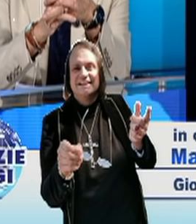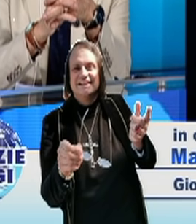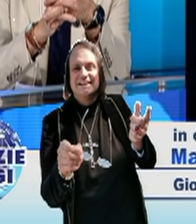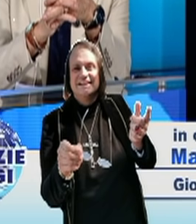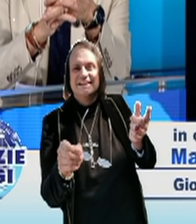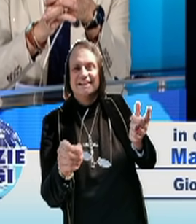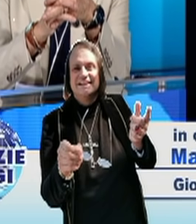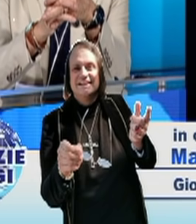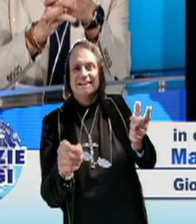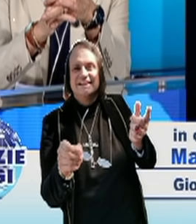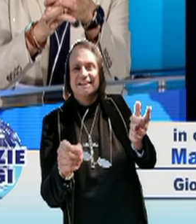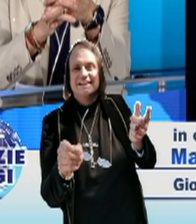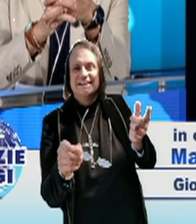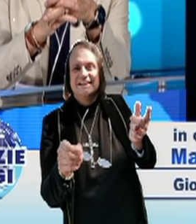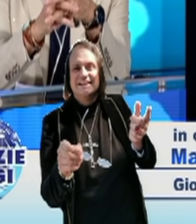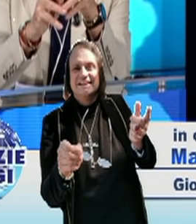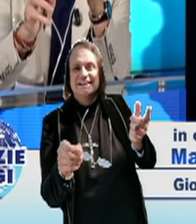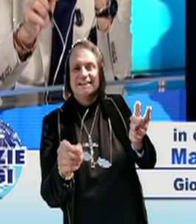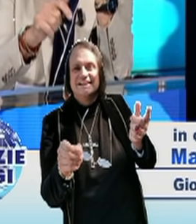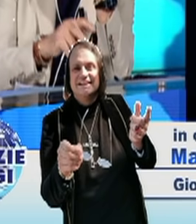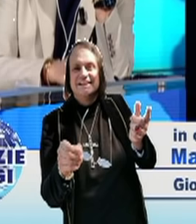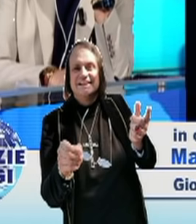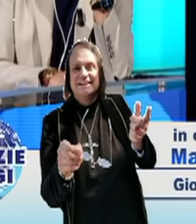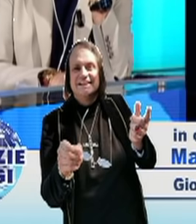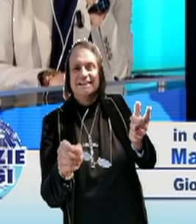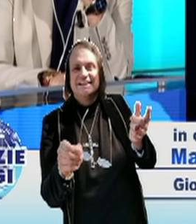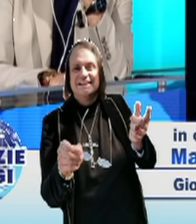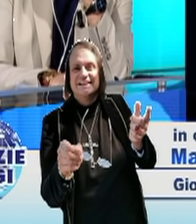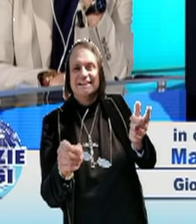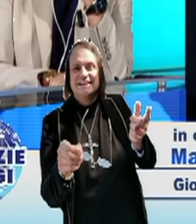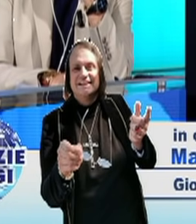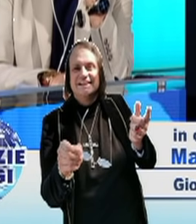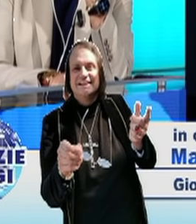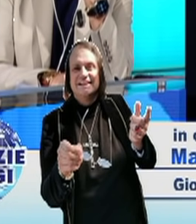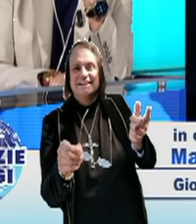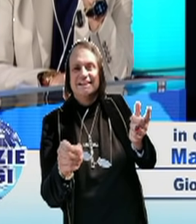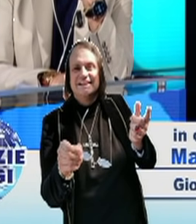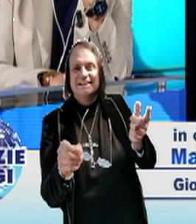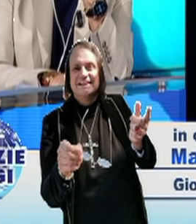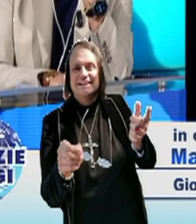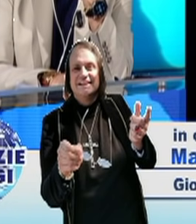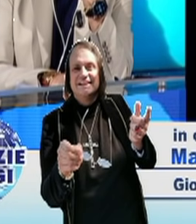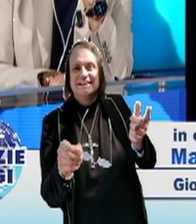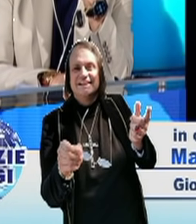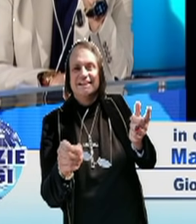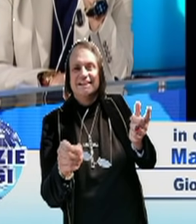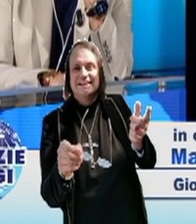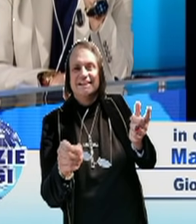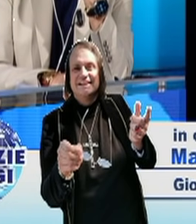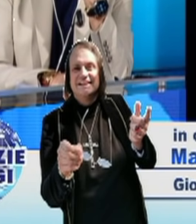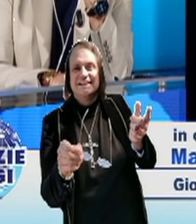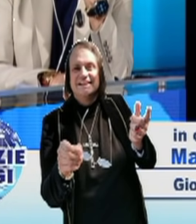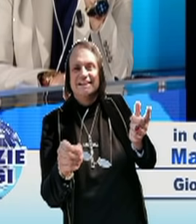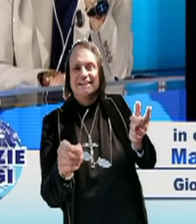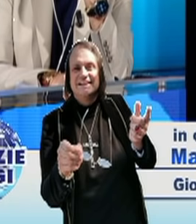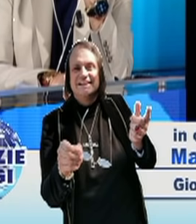abbiamo sentito nel trailer, di donare alla vita e di restituire alla vita ciò che la vita ha dato lui, compiendo delle opere meravigliose, fino ad arrivare